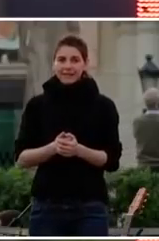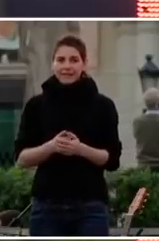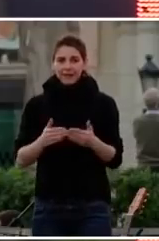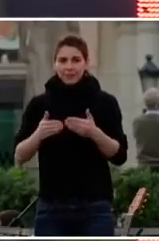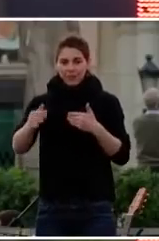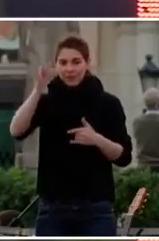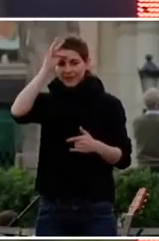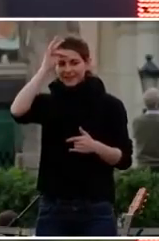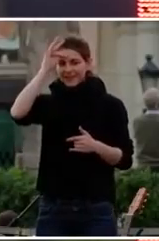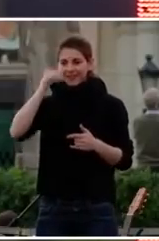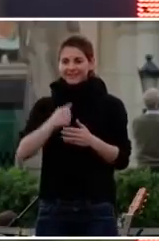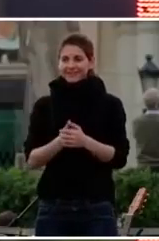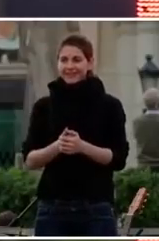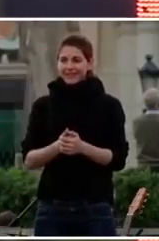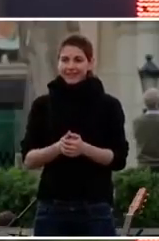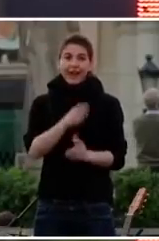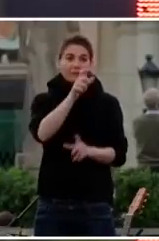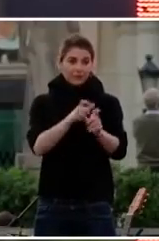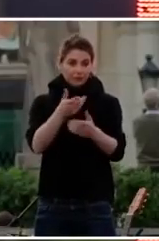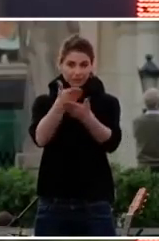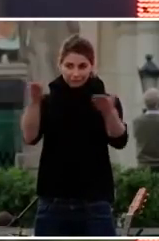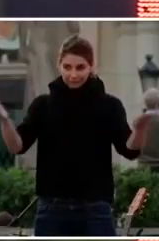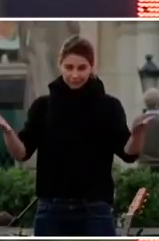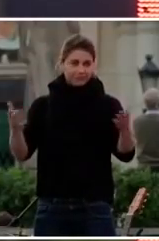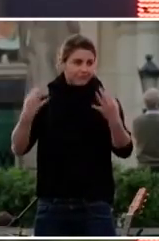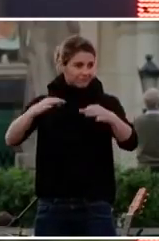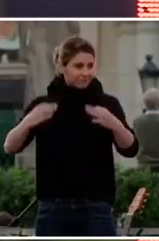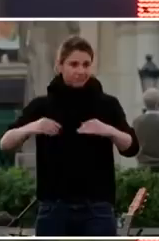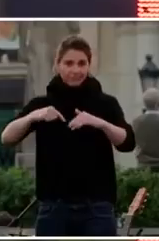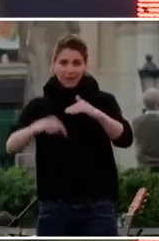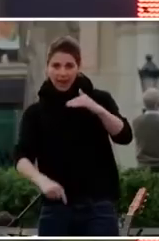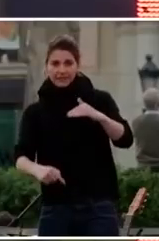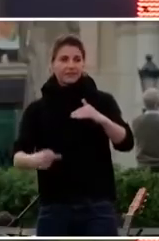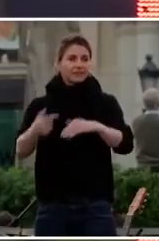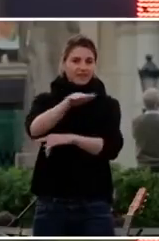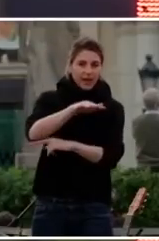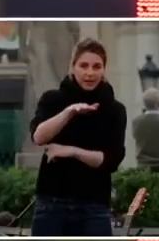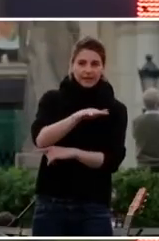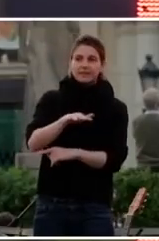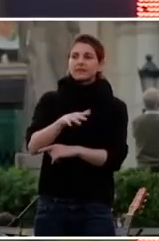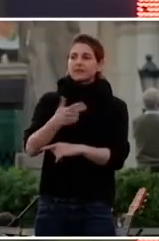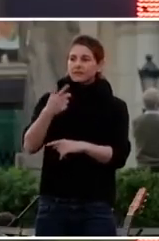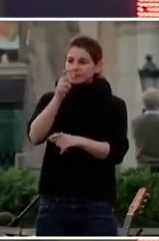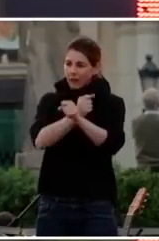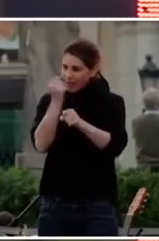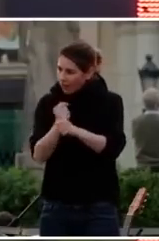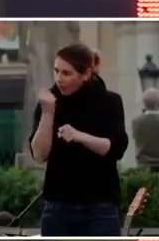El proper diumenge, la gent comuna, la gent de baix, la gent dels barris, la gent